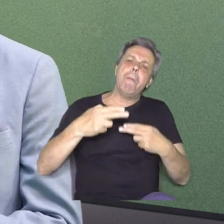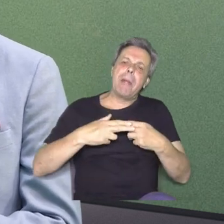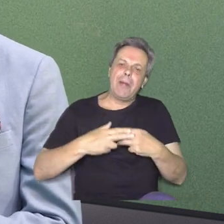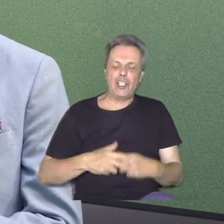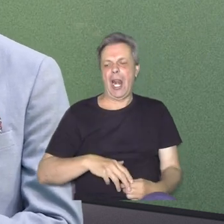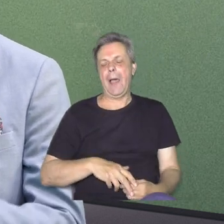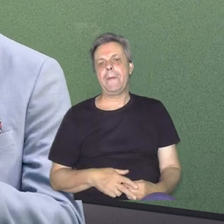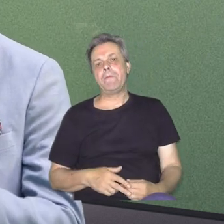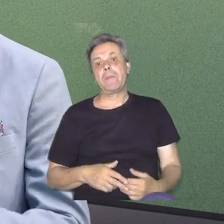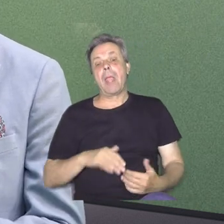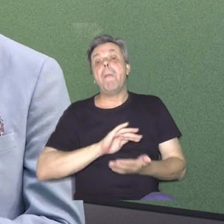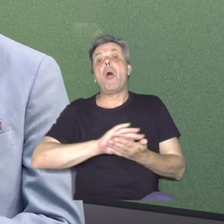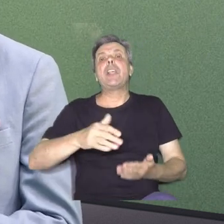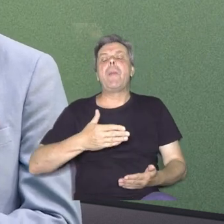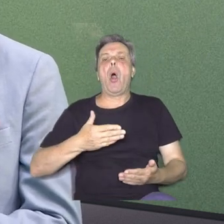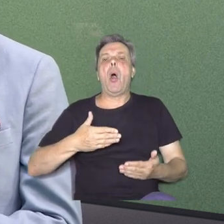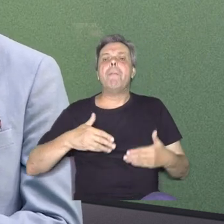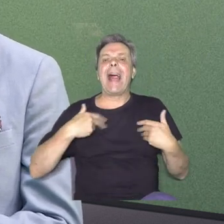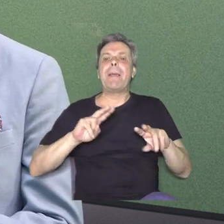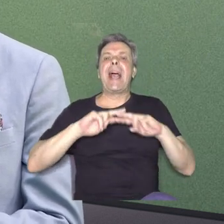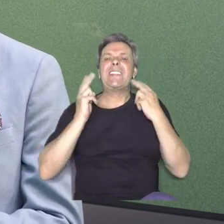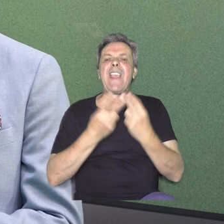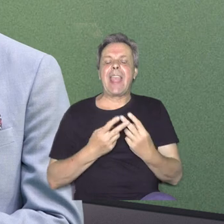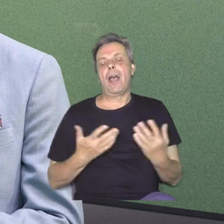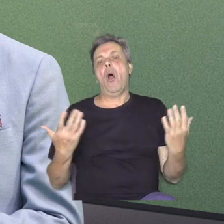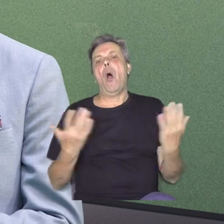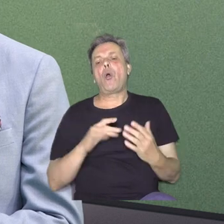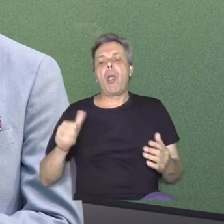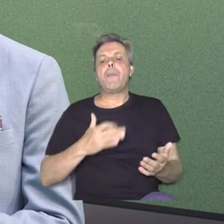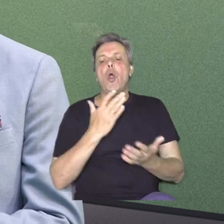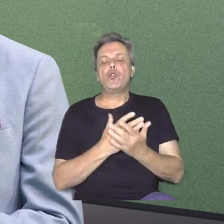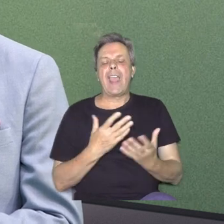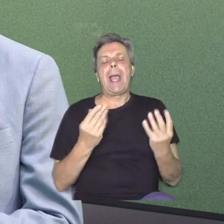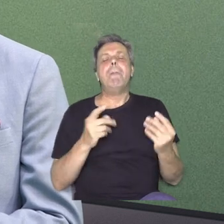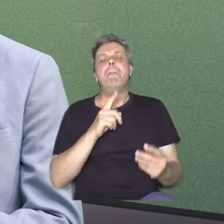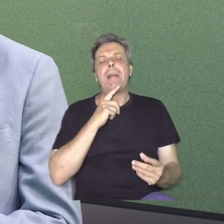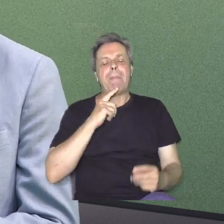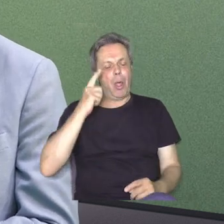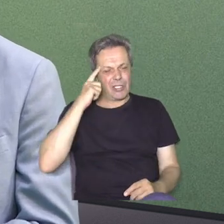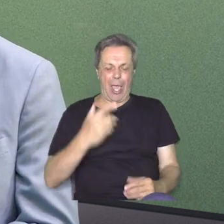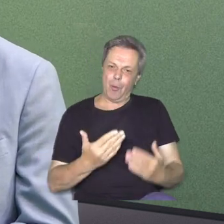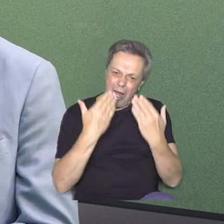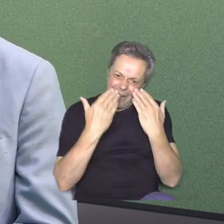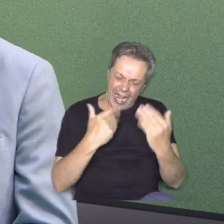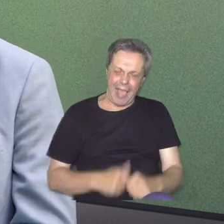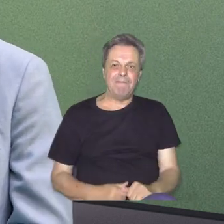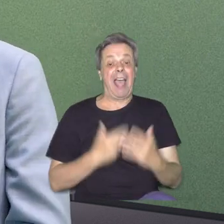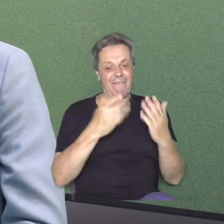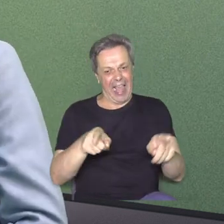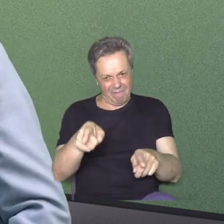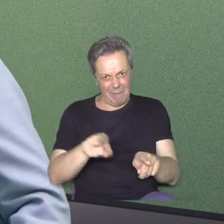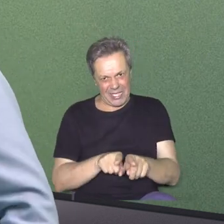djelomično približio, osobito mladima, svijet o kojem još uvijek premalo znaju. Hvala vam lijepa. Hvala